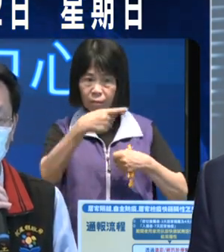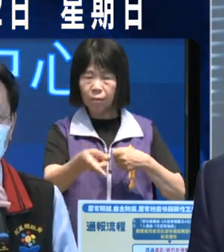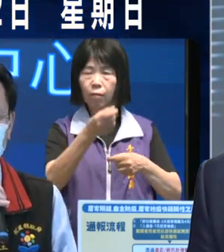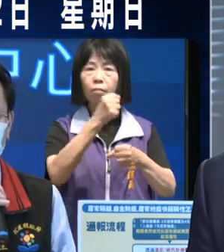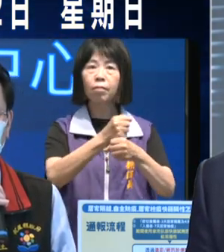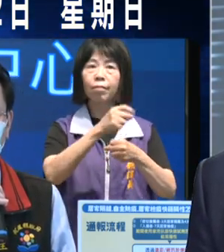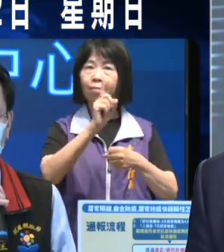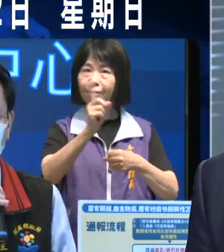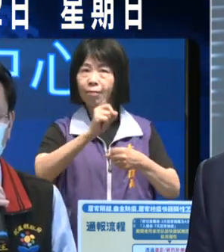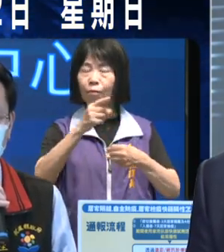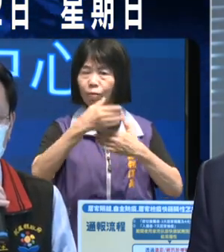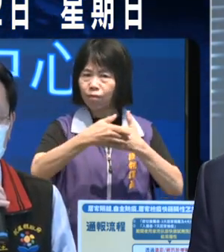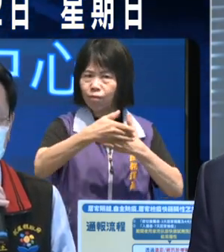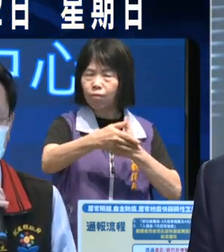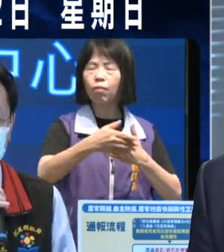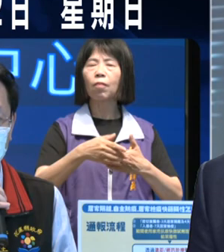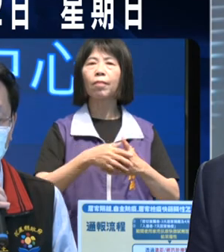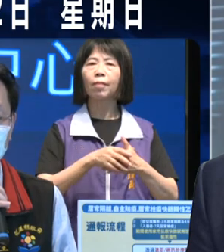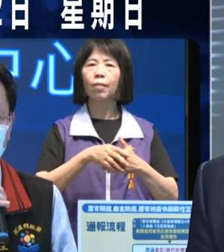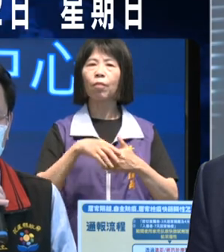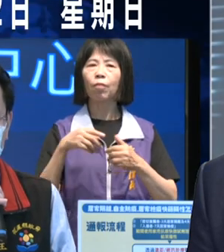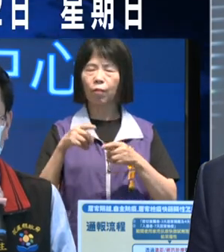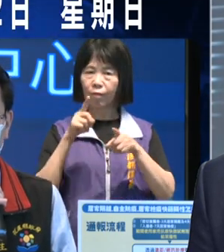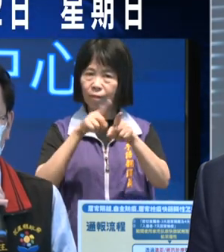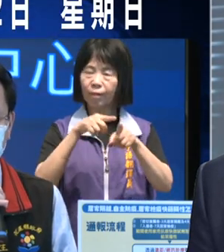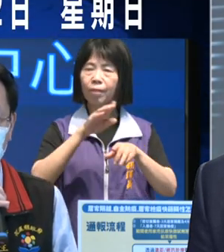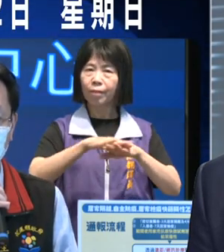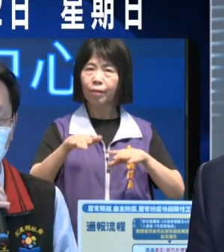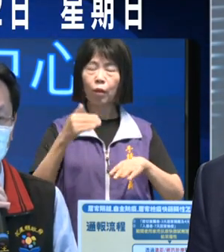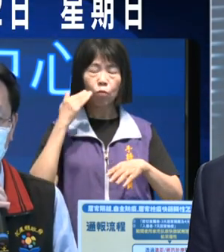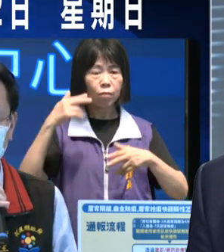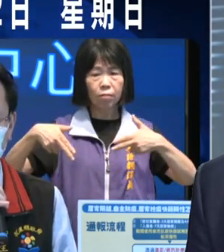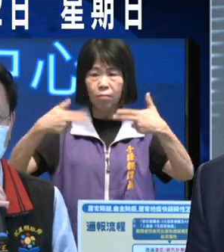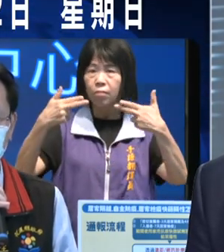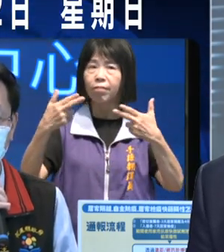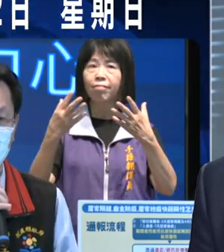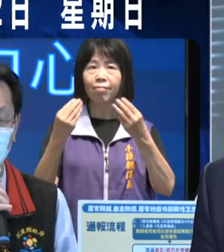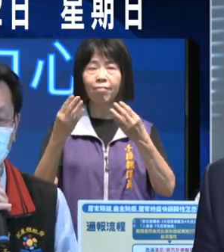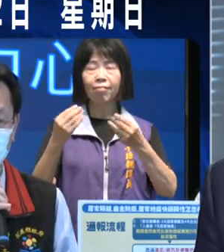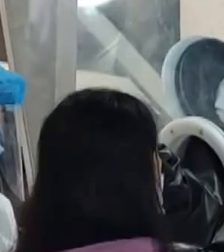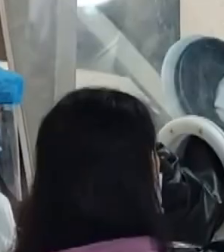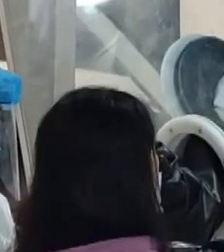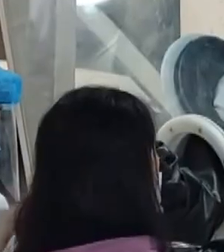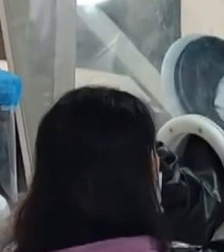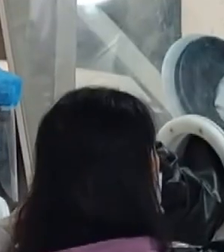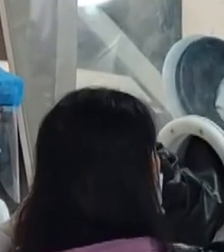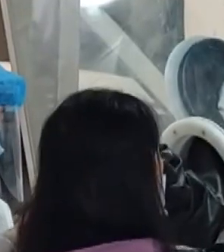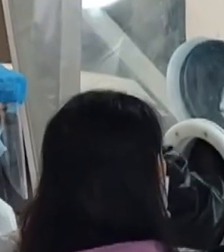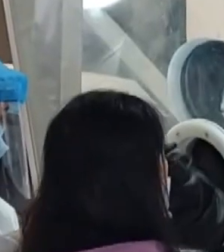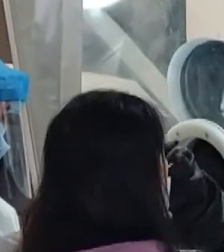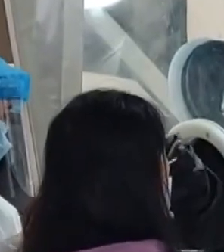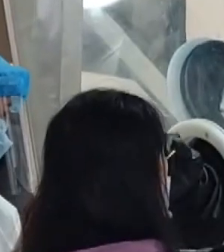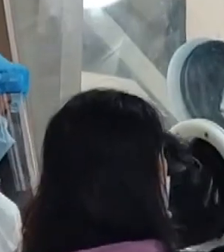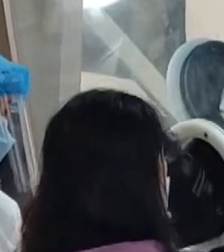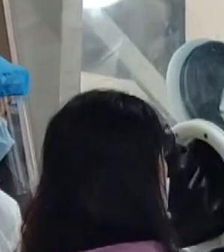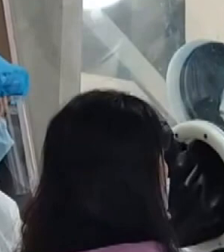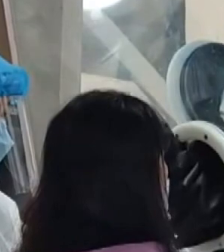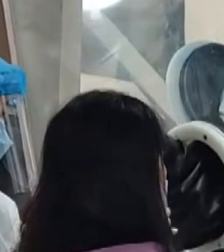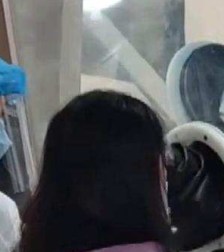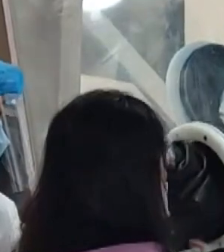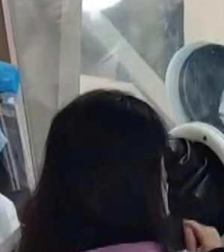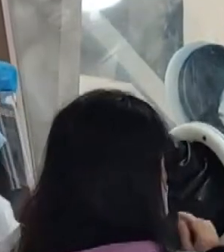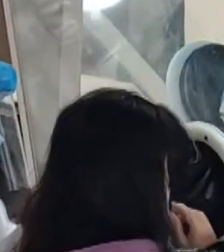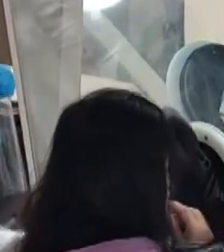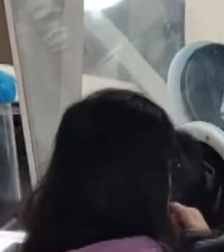诊。适用的范围是涵盖花莲县全县13乡镇市。 疫情的肆虐，医疗资源的不